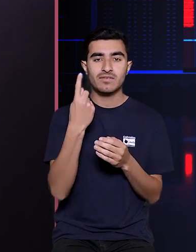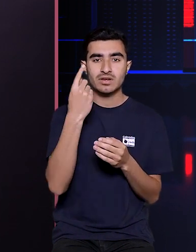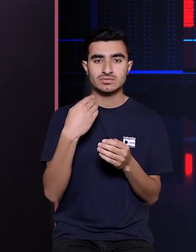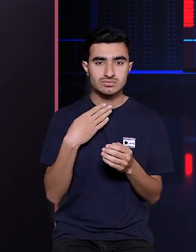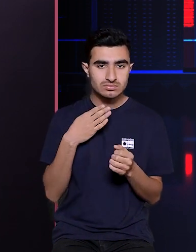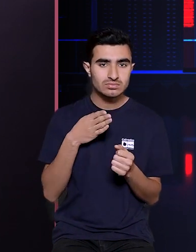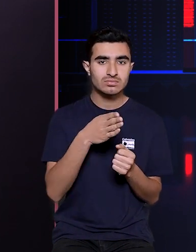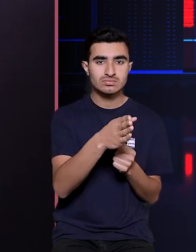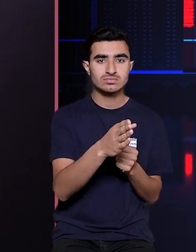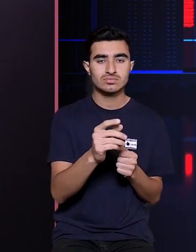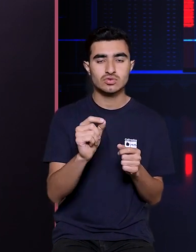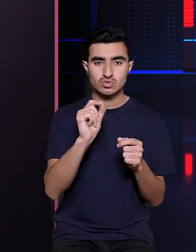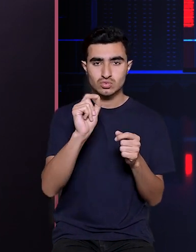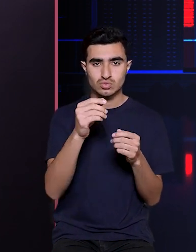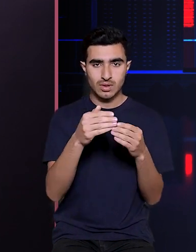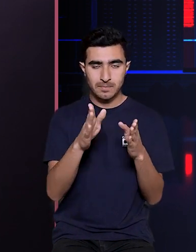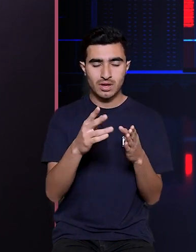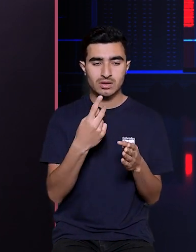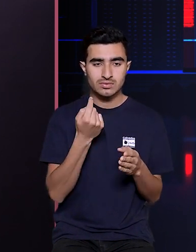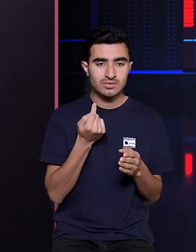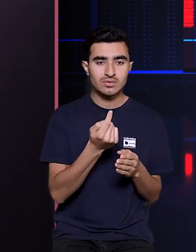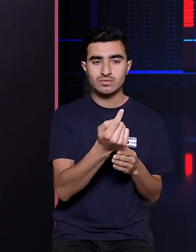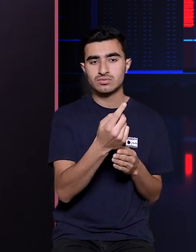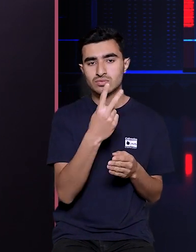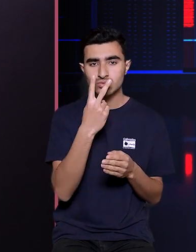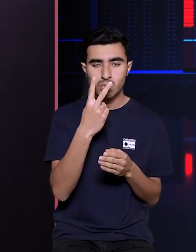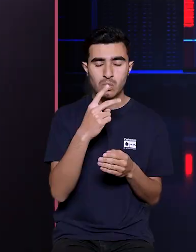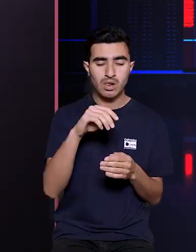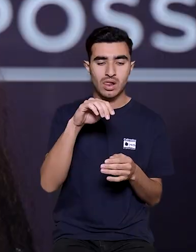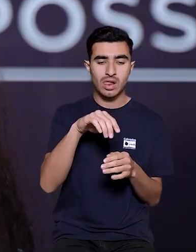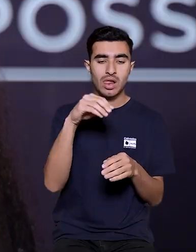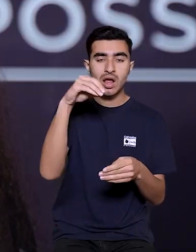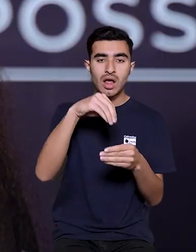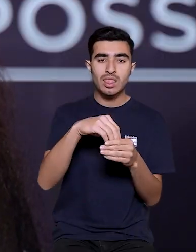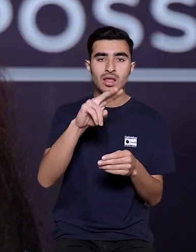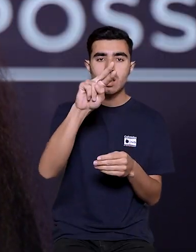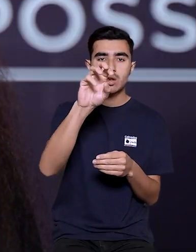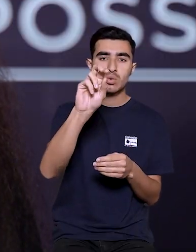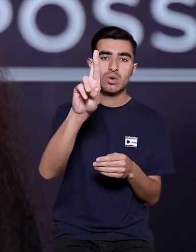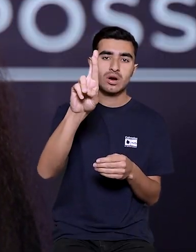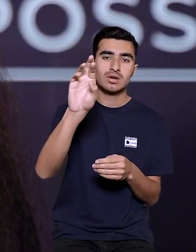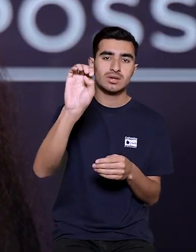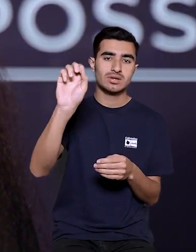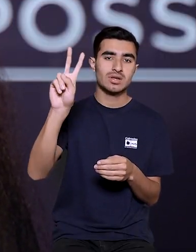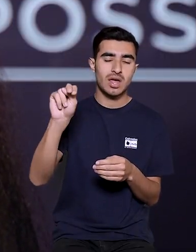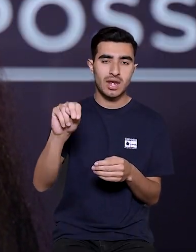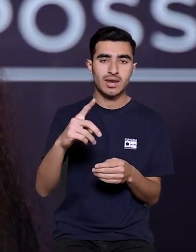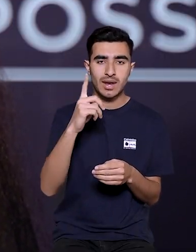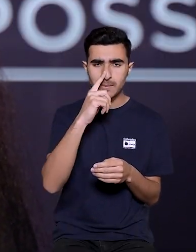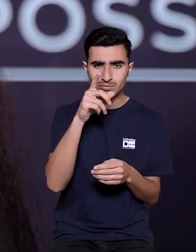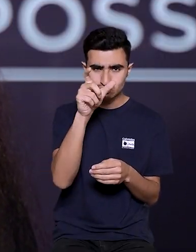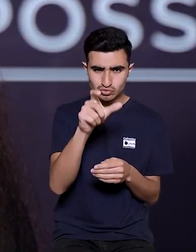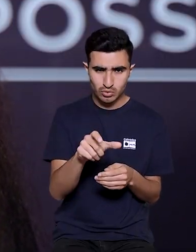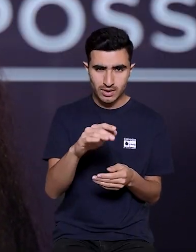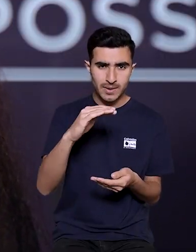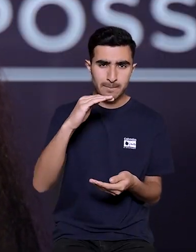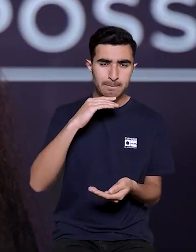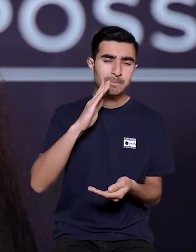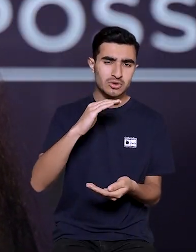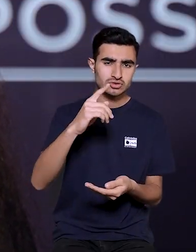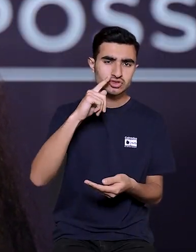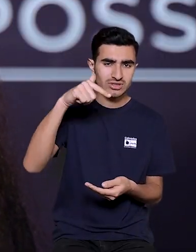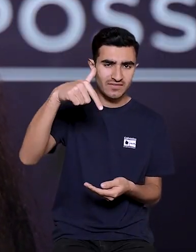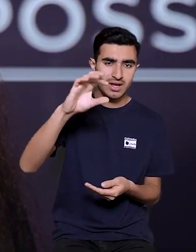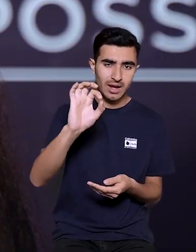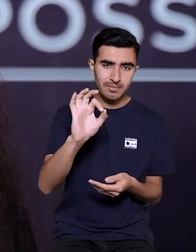जिसका टूर कराया गया वो नौरीन ही की जमात थी। जमात के अंदर तकरीबन 35-40 के करीब